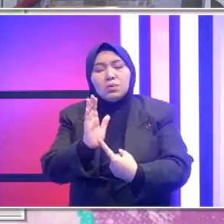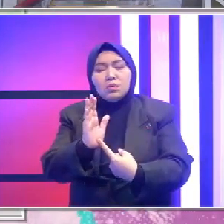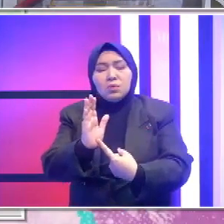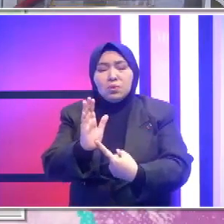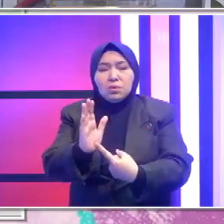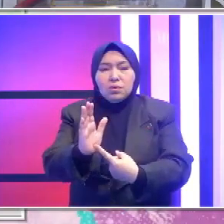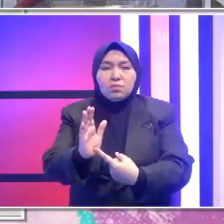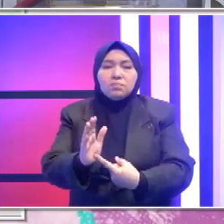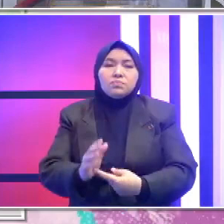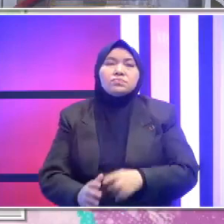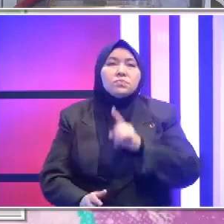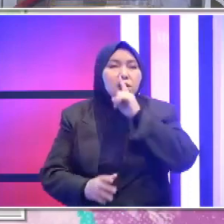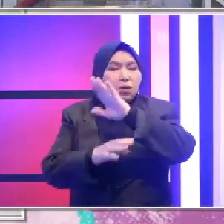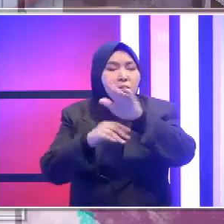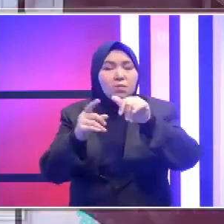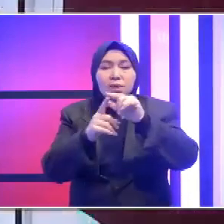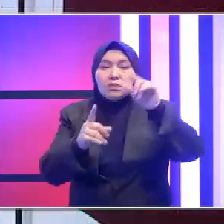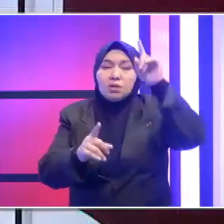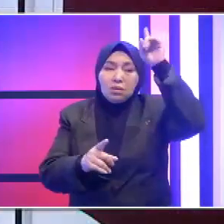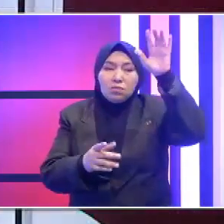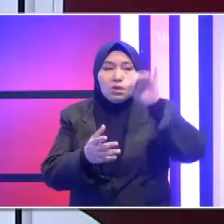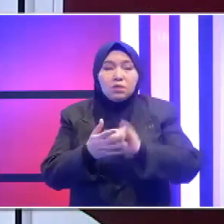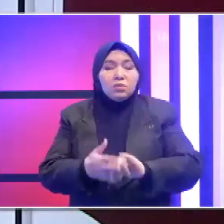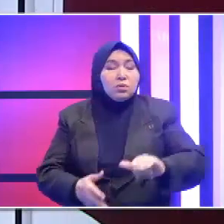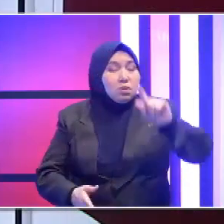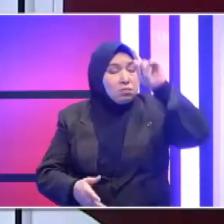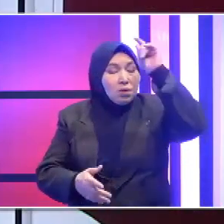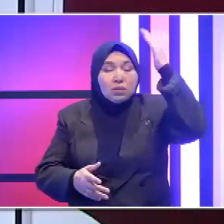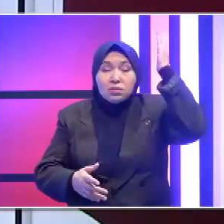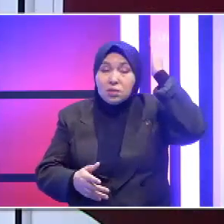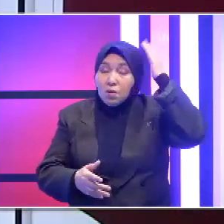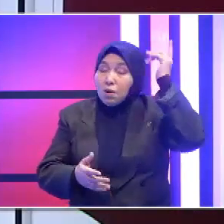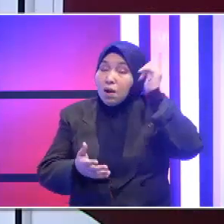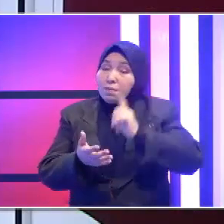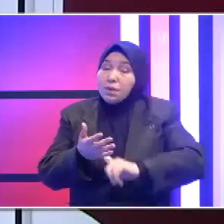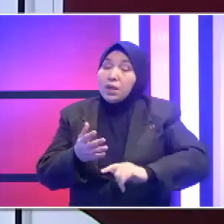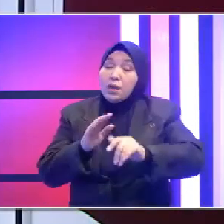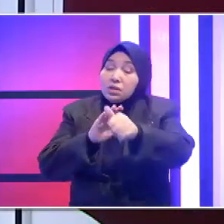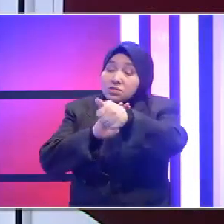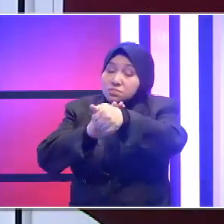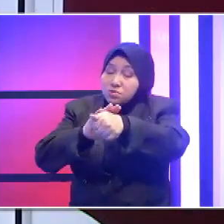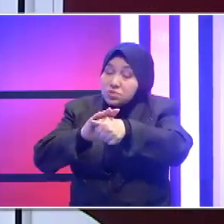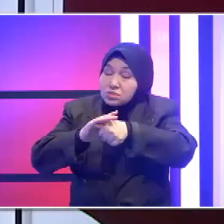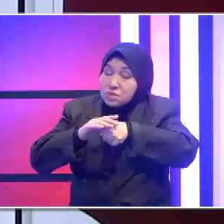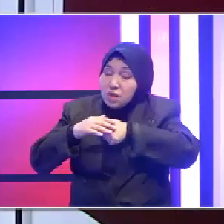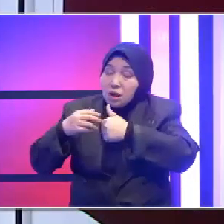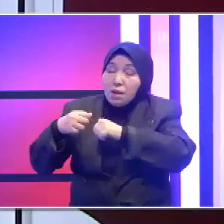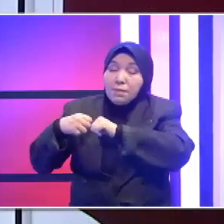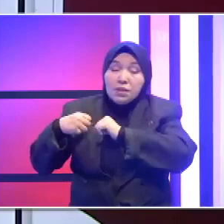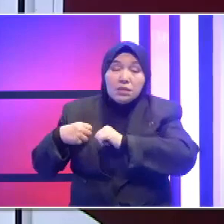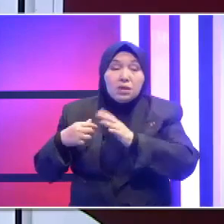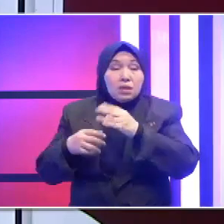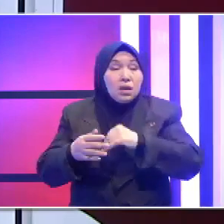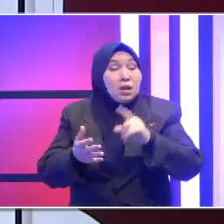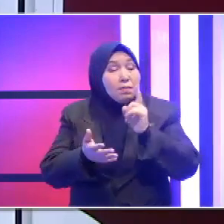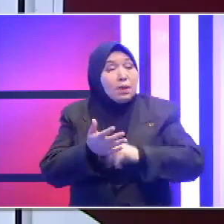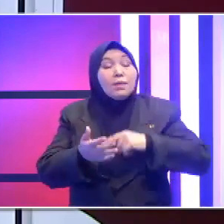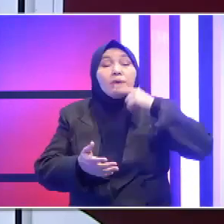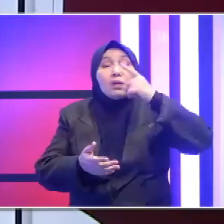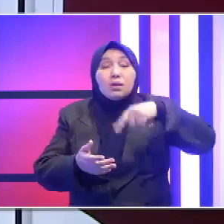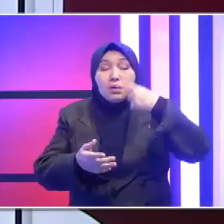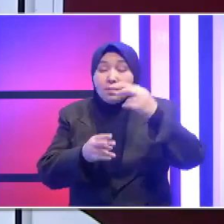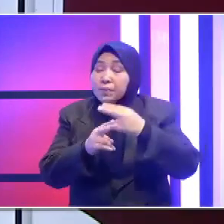wungun Subhana Tuhanmu mengetahui apa yang disembunyikan di dalam dada mereka dan apa yang mereka katakan